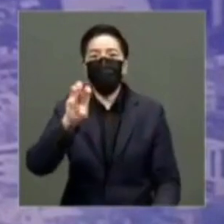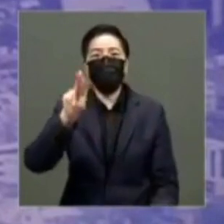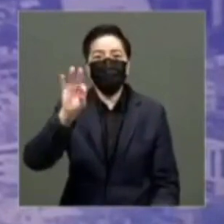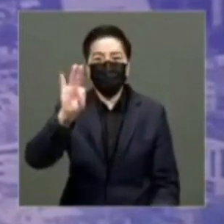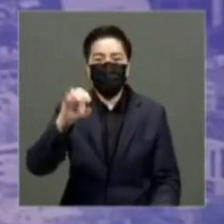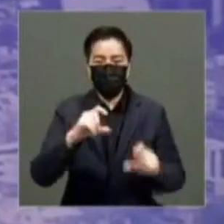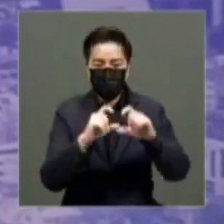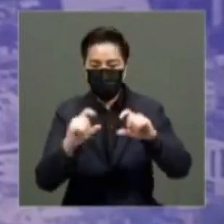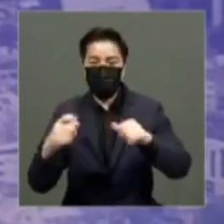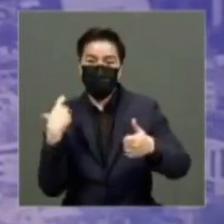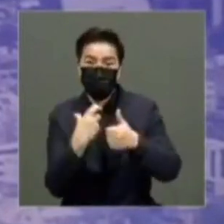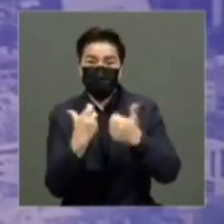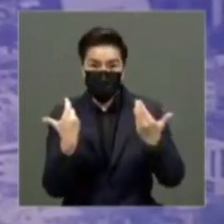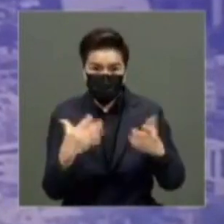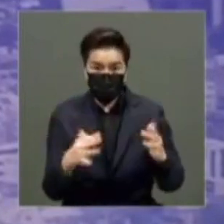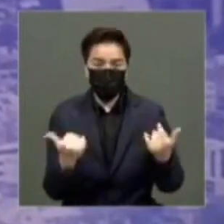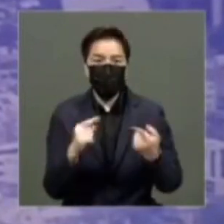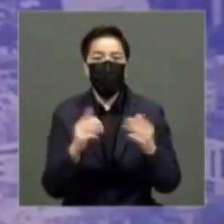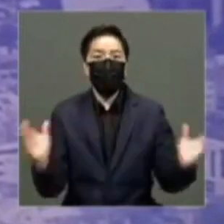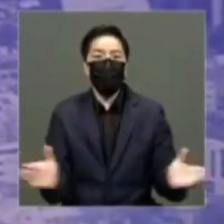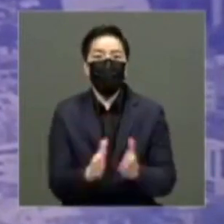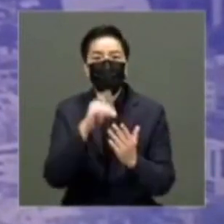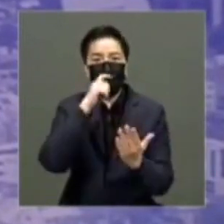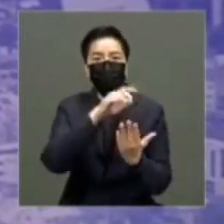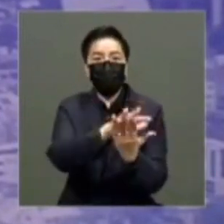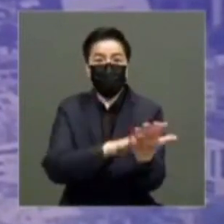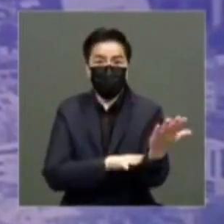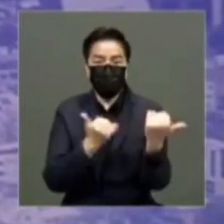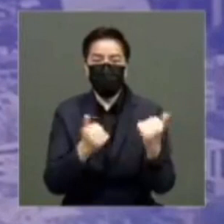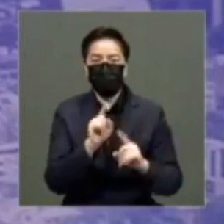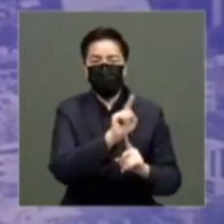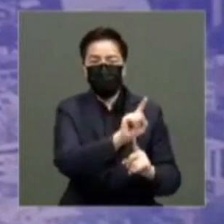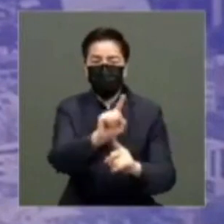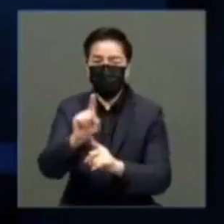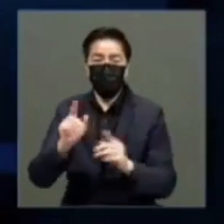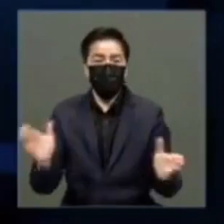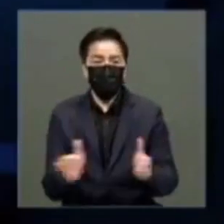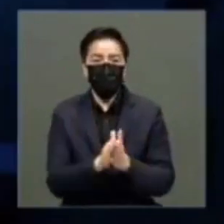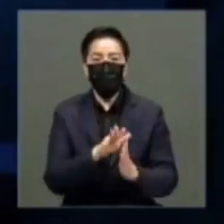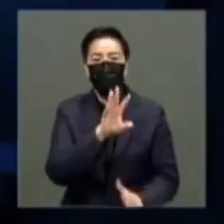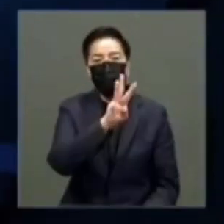185,639 โดสนะคะทำให้ยอดรวมของประเทศไทยค่ะตอนนี้เข็ม1ทั้งสิ้น